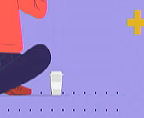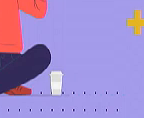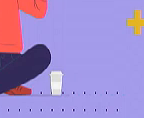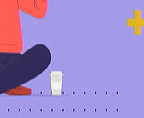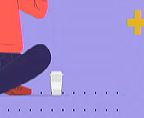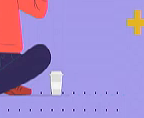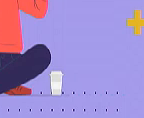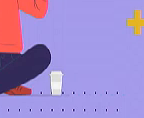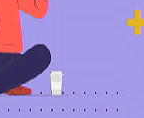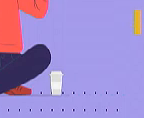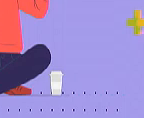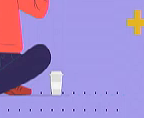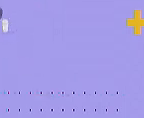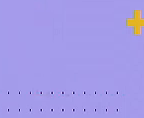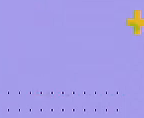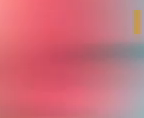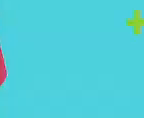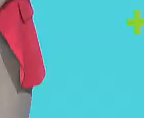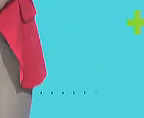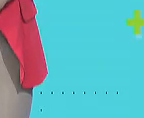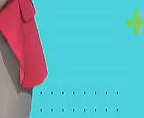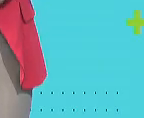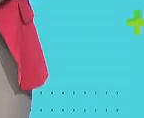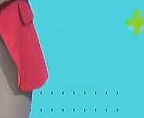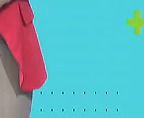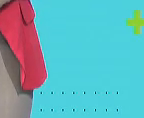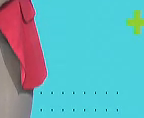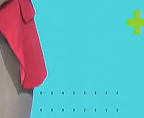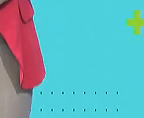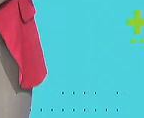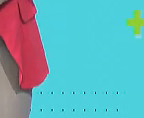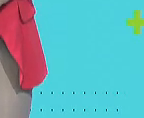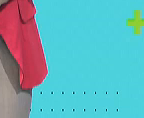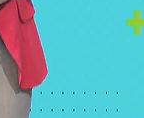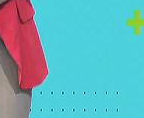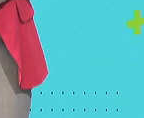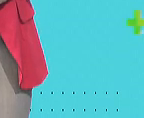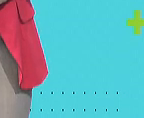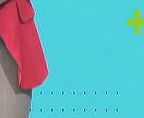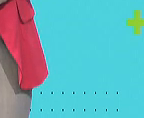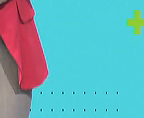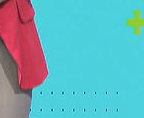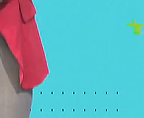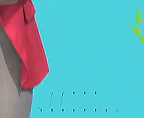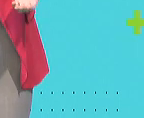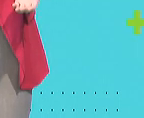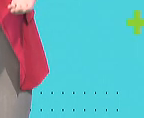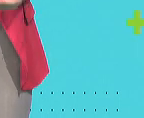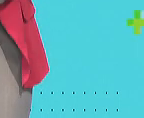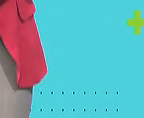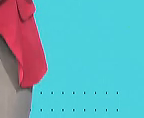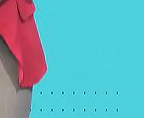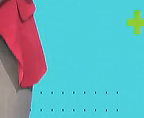merosot semasa menjalani kuarantin di rumah s s dapatkan rawatan segera di pusat-pusat perubatan